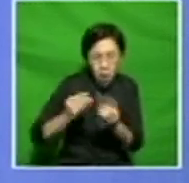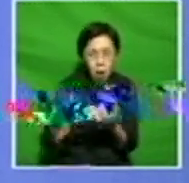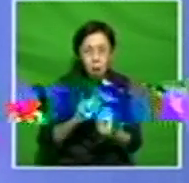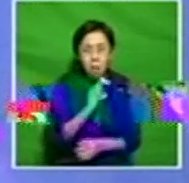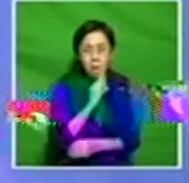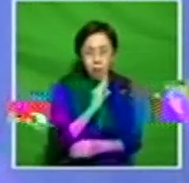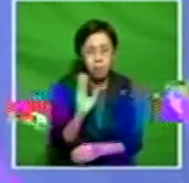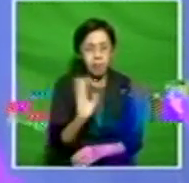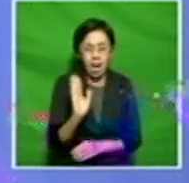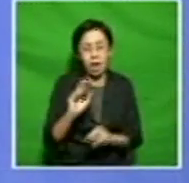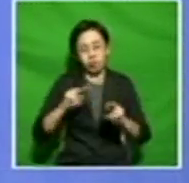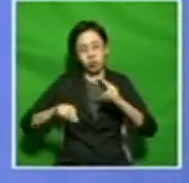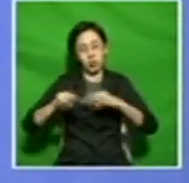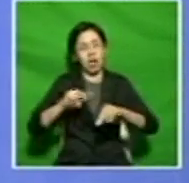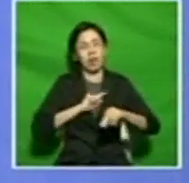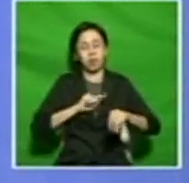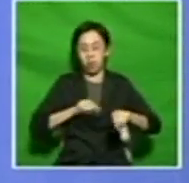แปลง